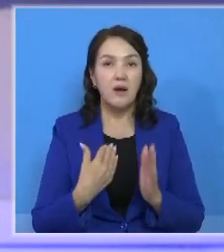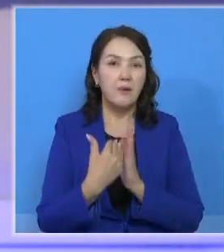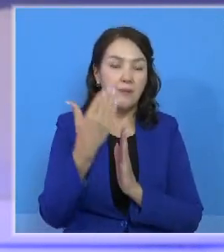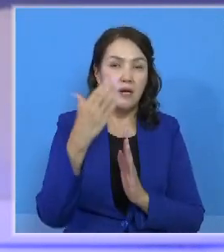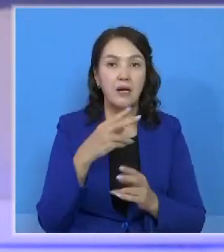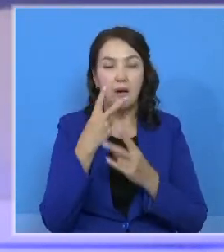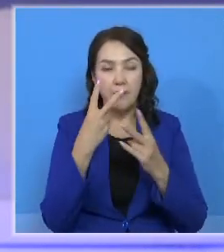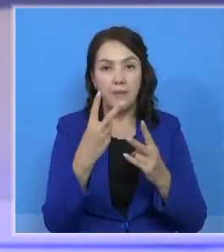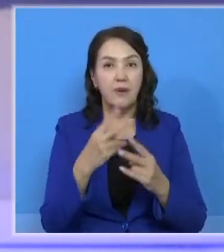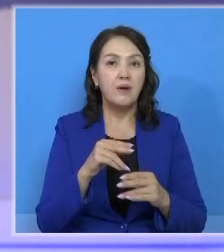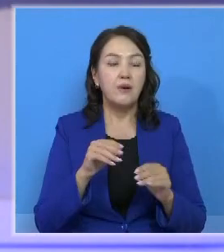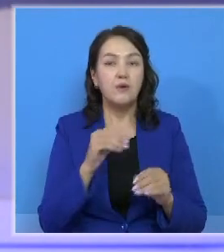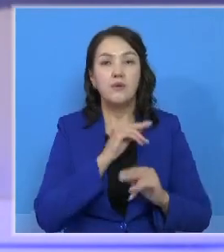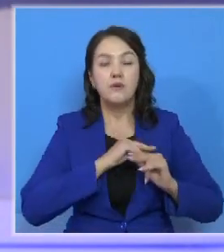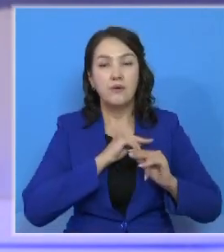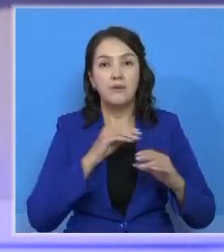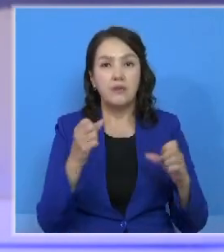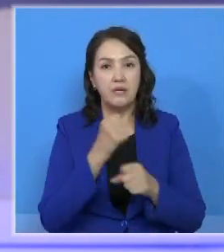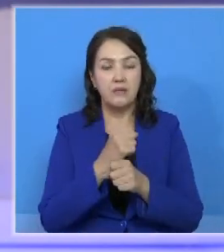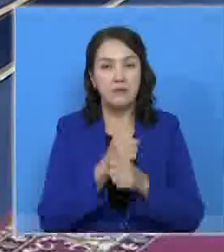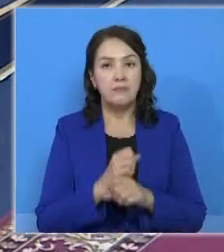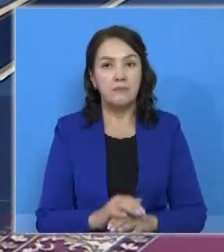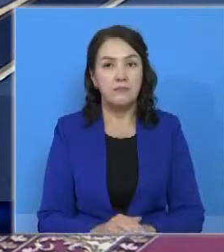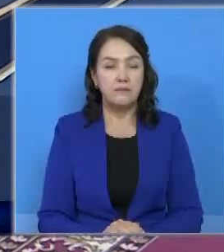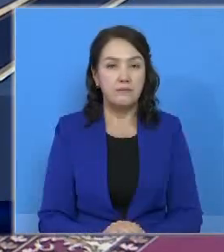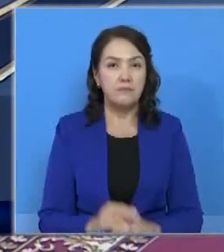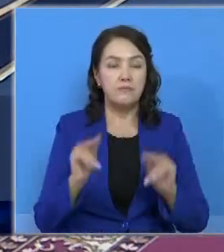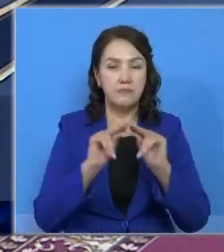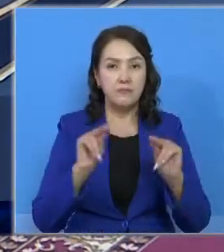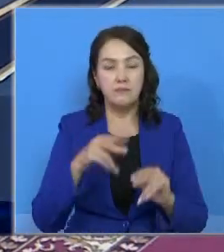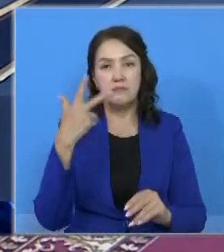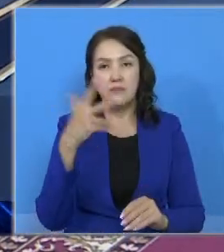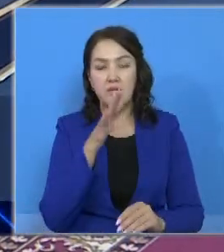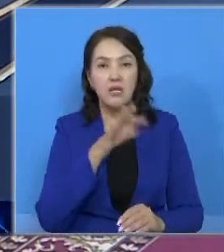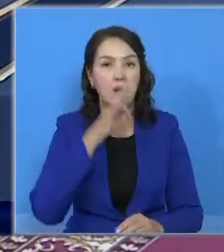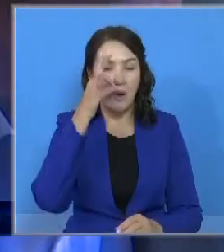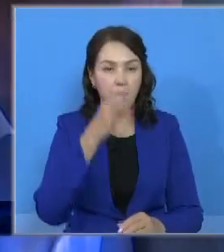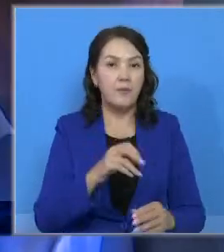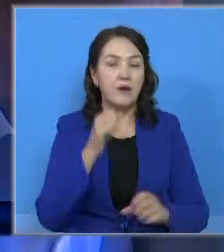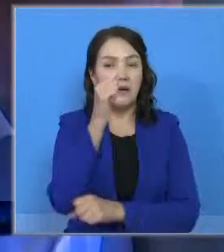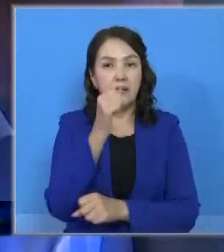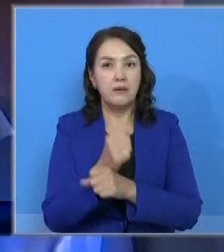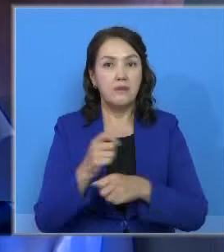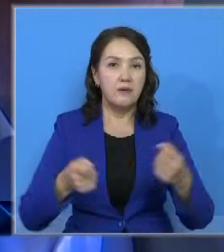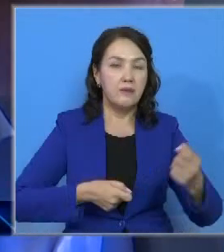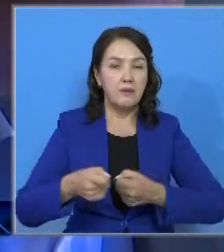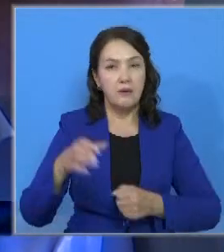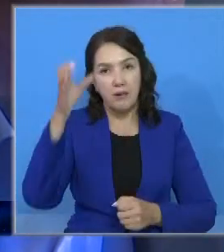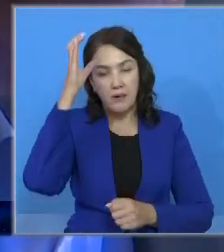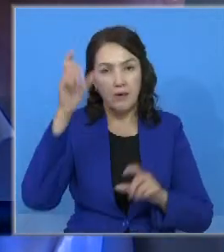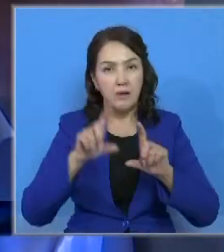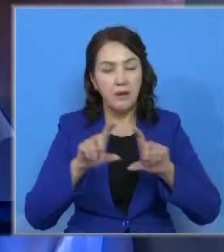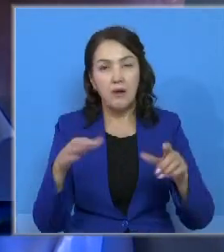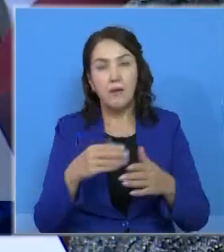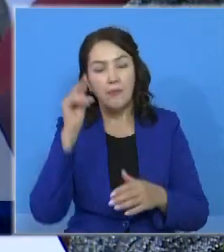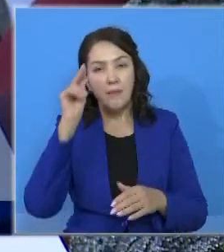высокие показатели в трудовой деятельности. Педагог с 30-летним стажем, опытный работник и руководитель в образовательной сфере. Сотни